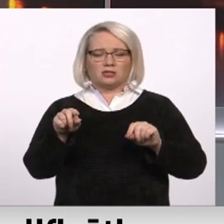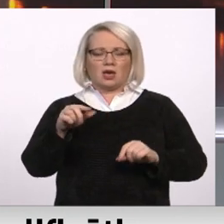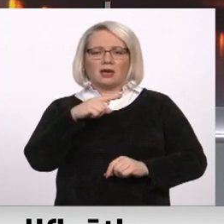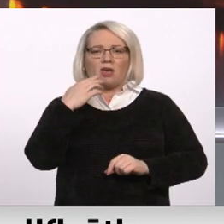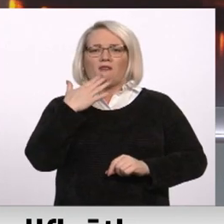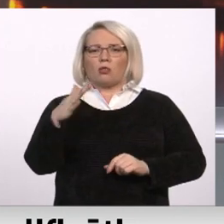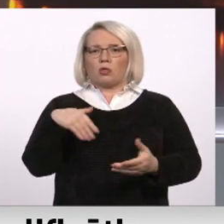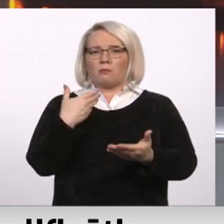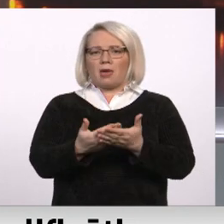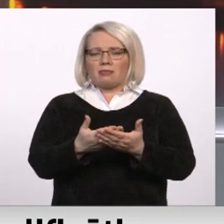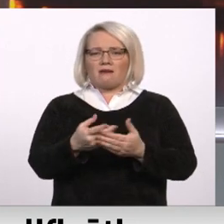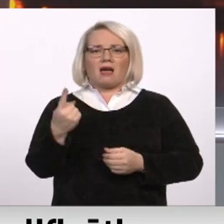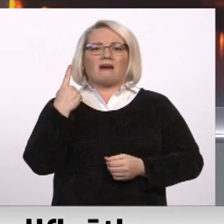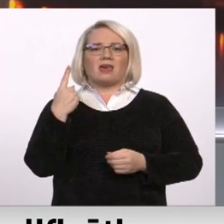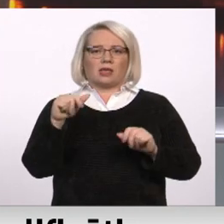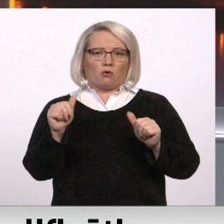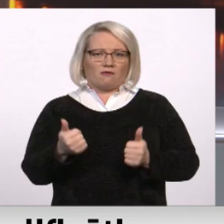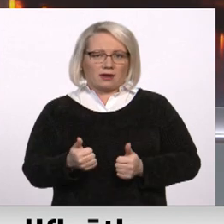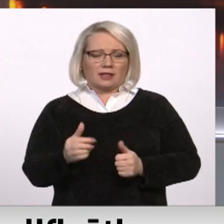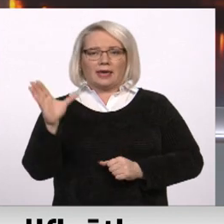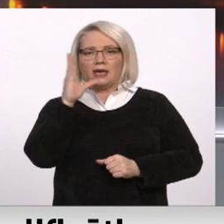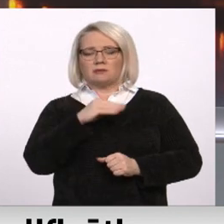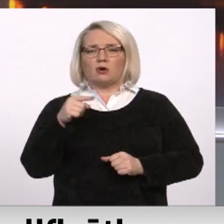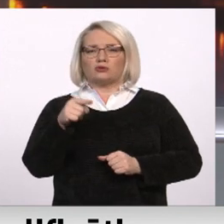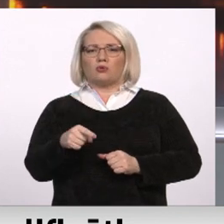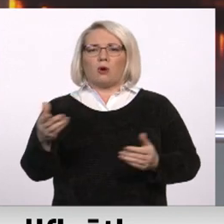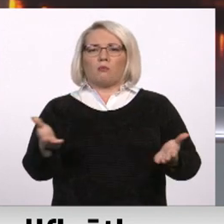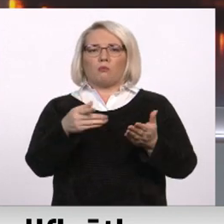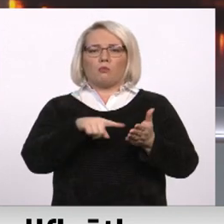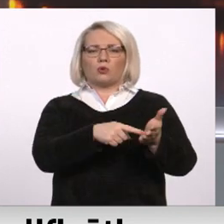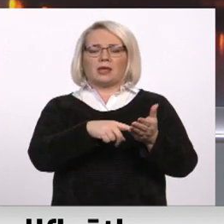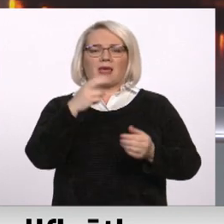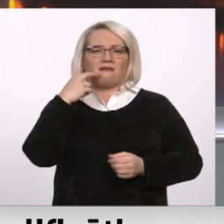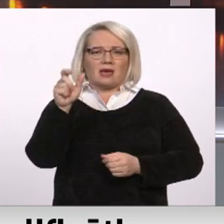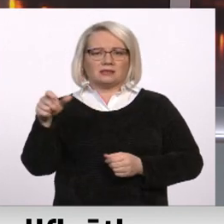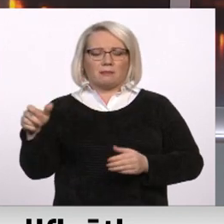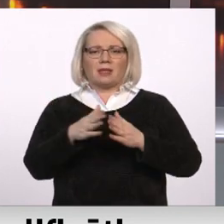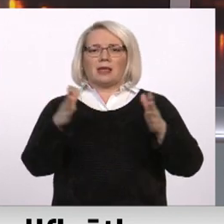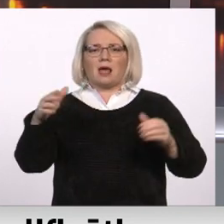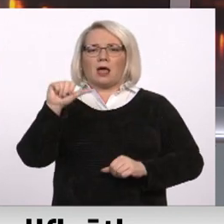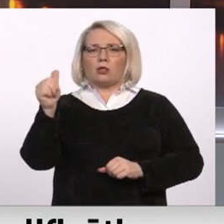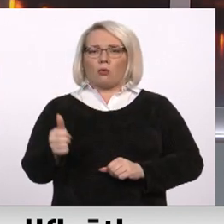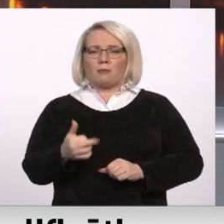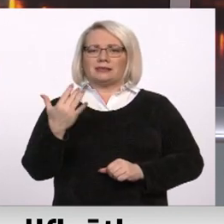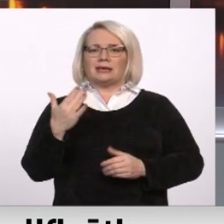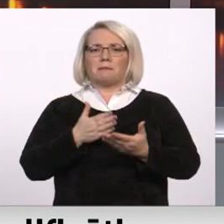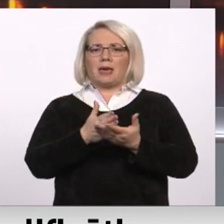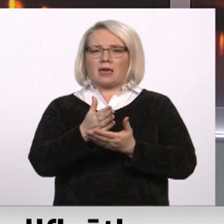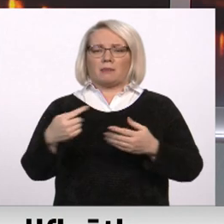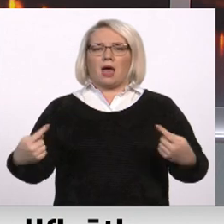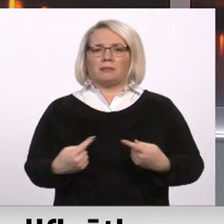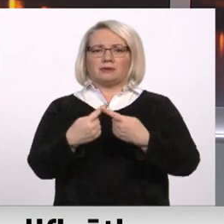valodu piedāvā apgūt kā vienīgo variantu. Iespējams, uz to mudina bērnu vecāki, taču liela loma ir arī tam, cik pieejami ir